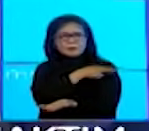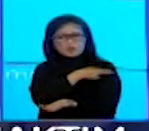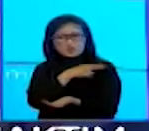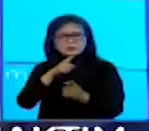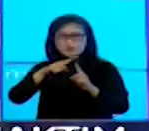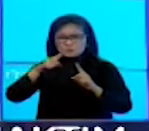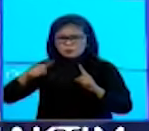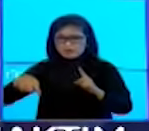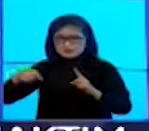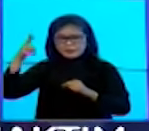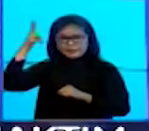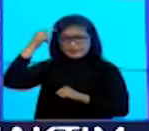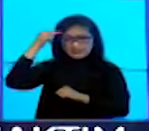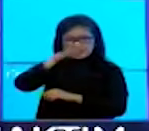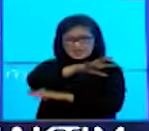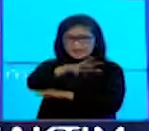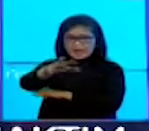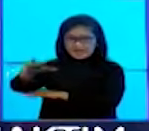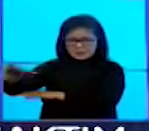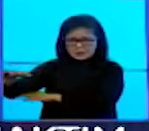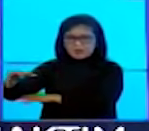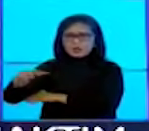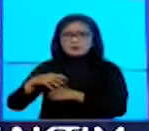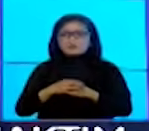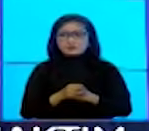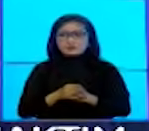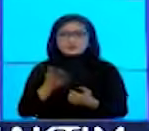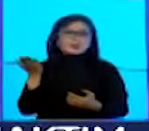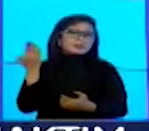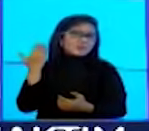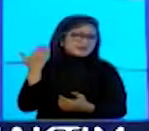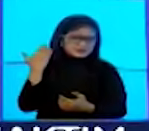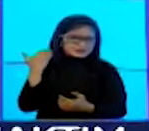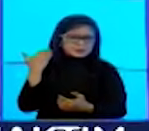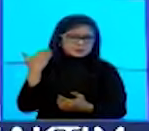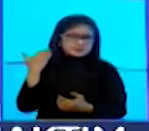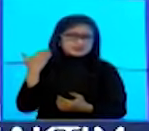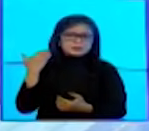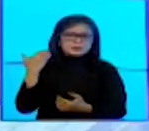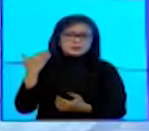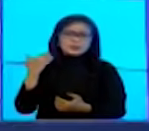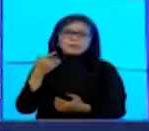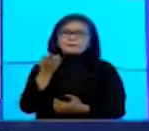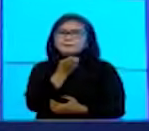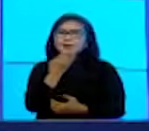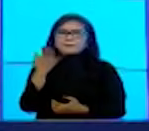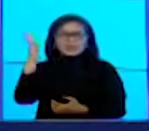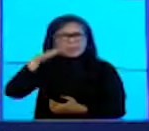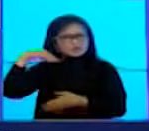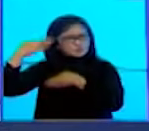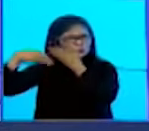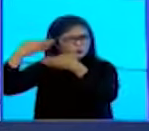ya, lurah, kapolsek, dan Danwamil. Bahwa tadi selama beberapa hari ini kita